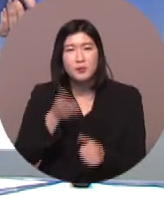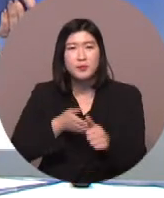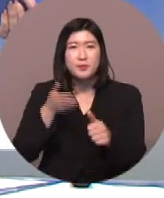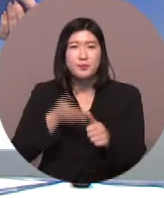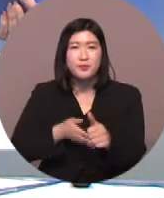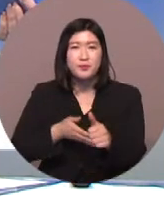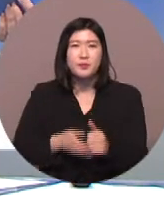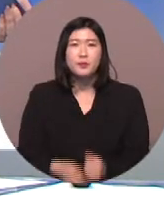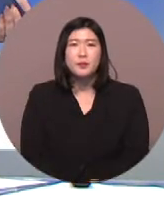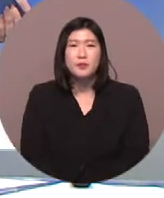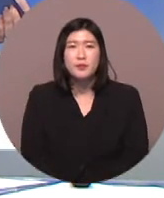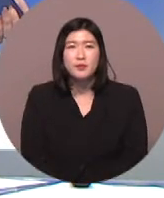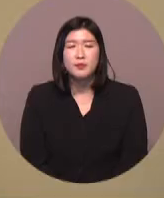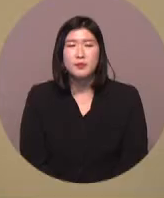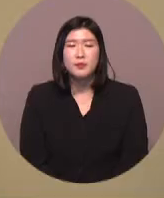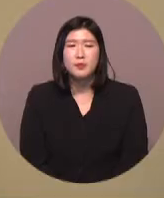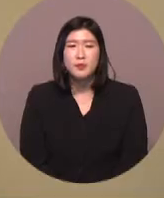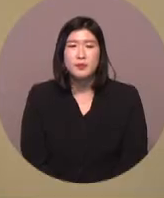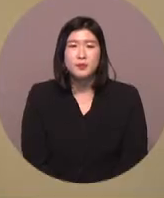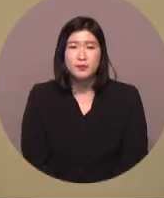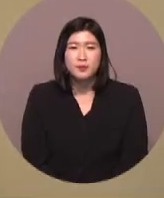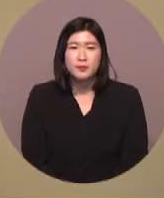기자가 만나봤습니다.